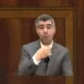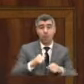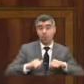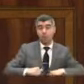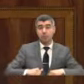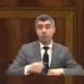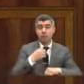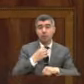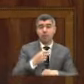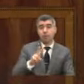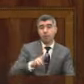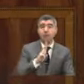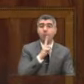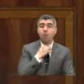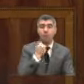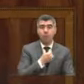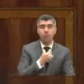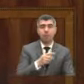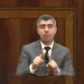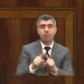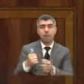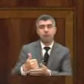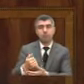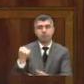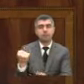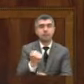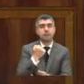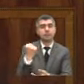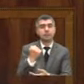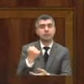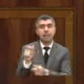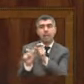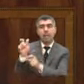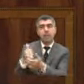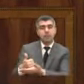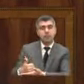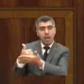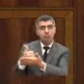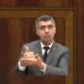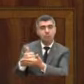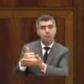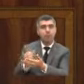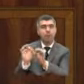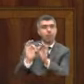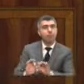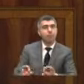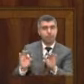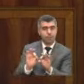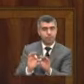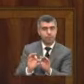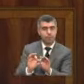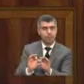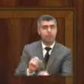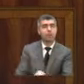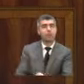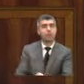أنكم كحكومة تأخرتم في دعم هذه الفئات. هناك من لا يجد ما ينفق ما يصرف اليوم دياله. كان